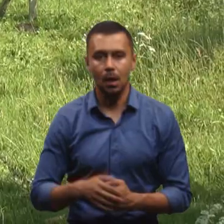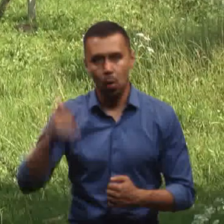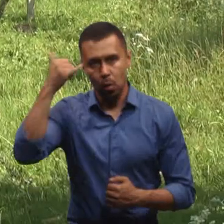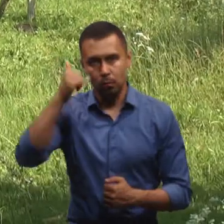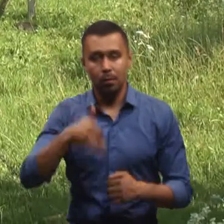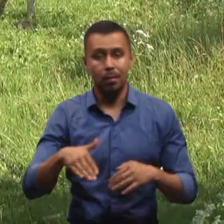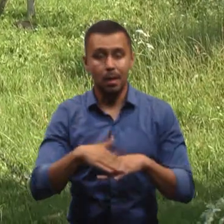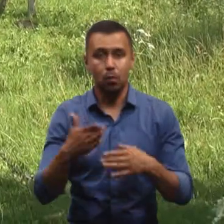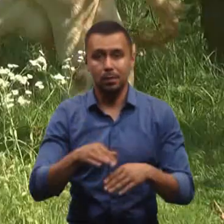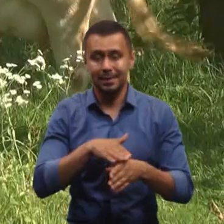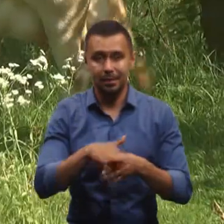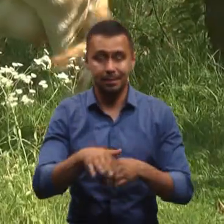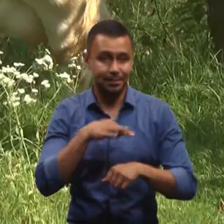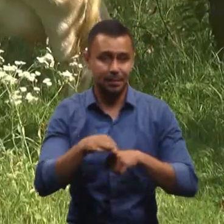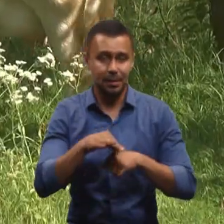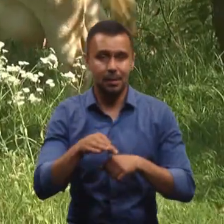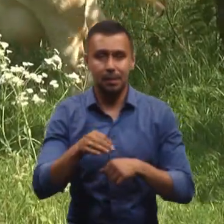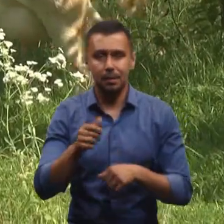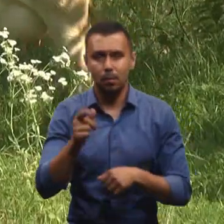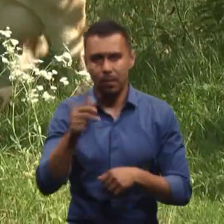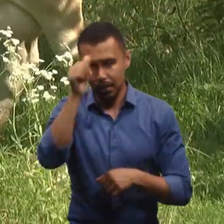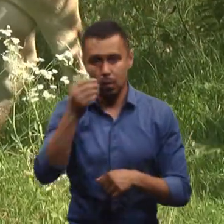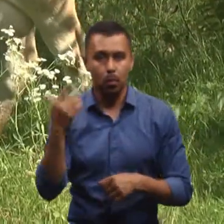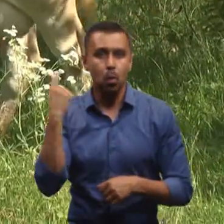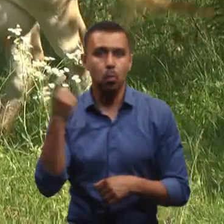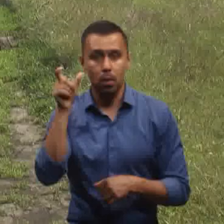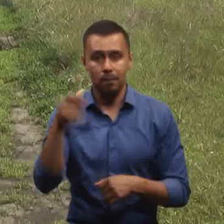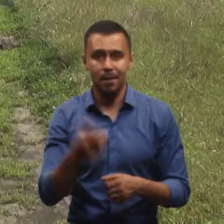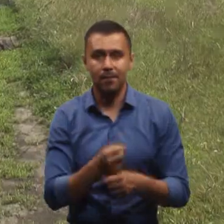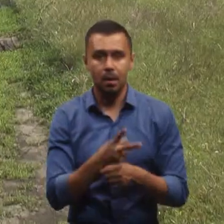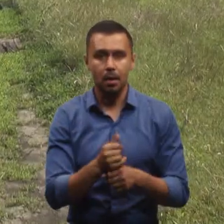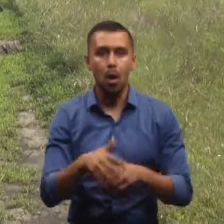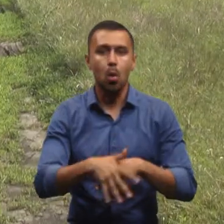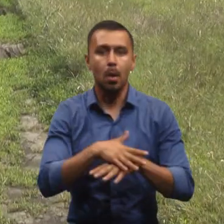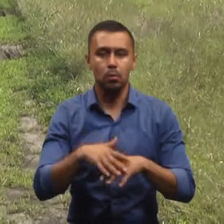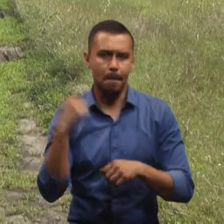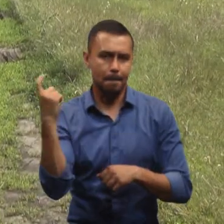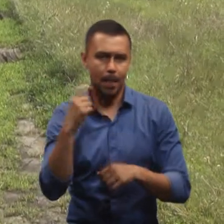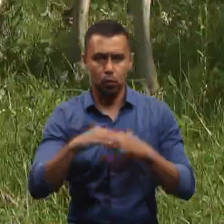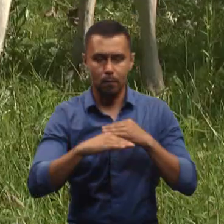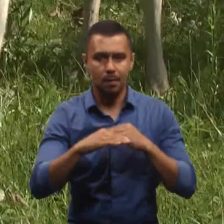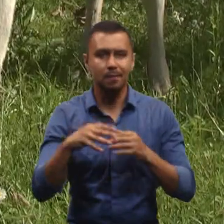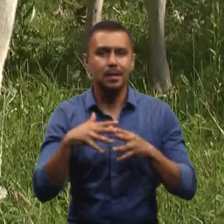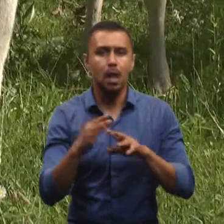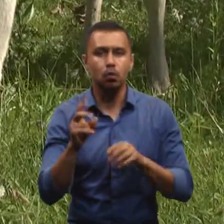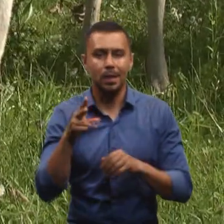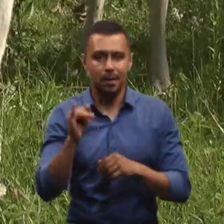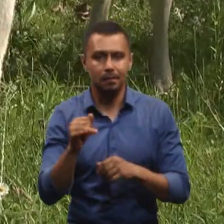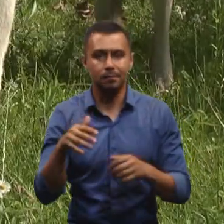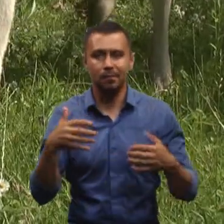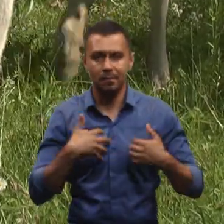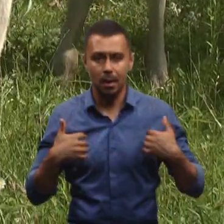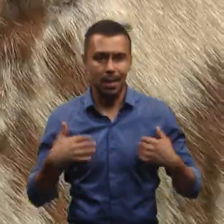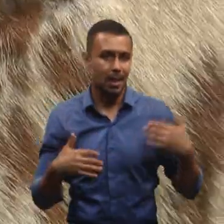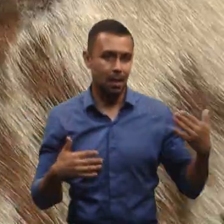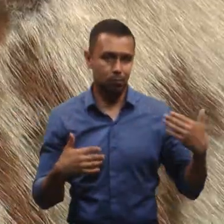Корову, над якою здійснили наругу півтора місяці тому, господарі вже виганяють на громадське пасовище в селищі Антоніни. В тварини на